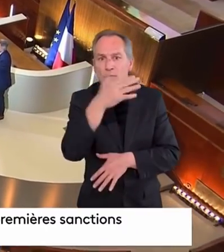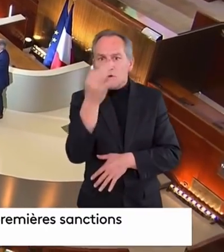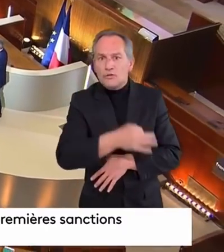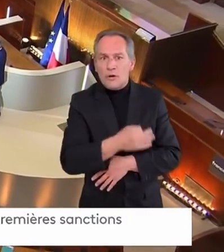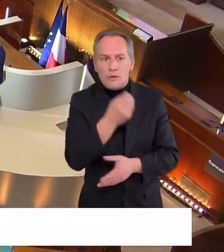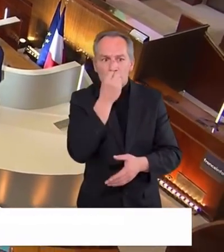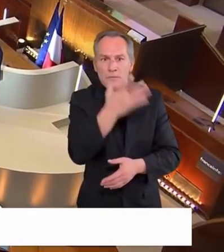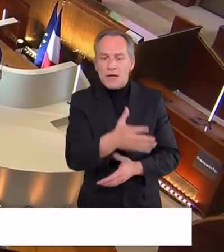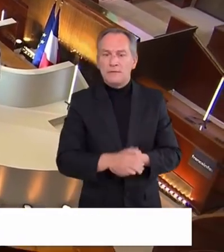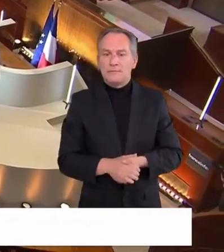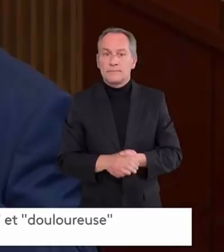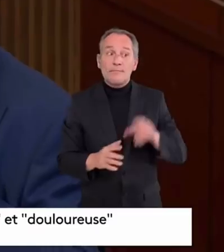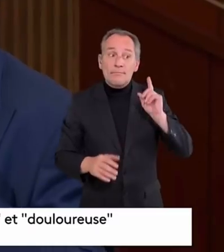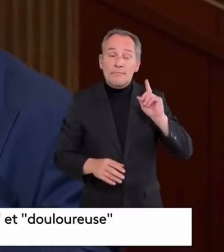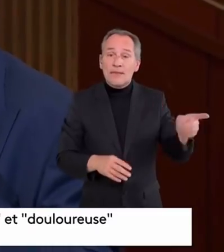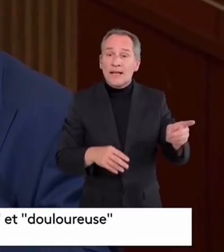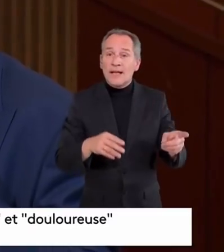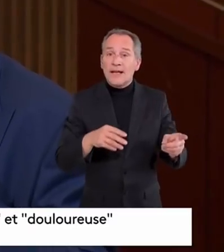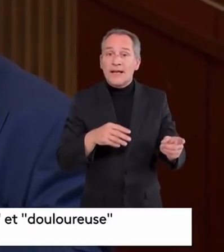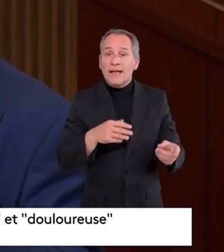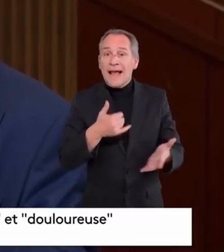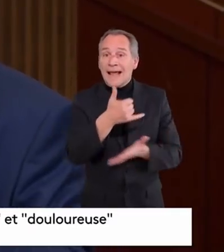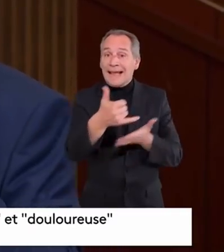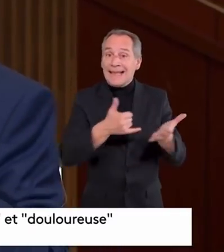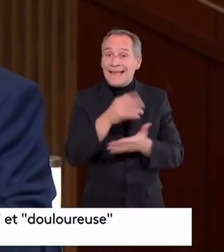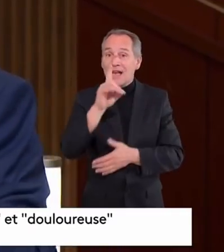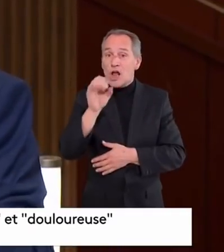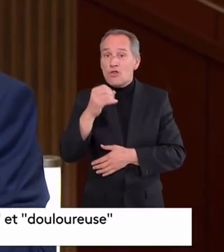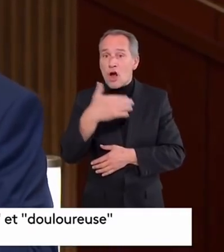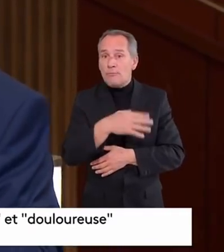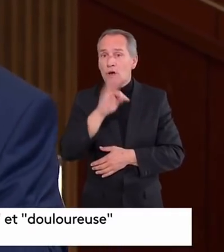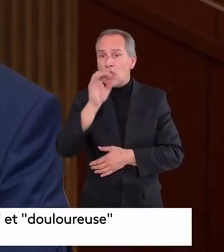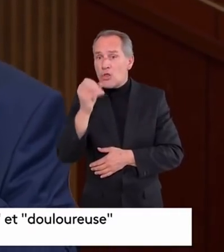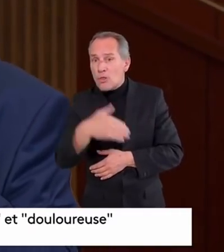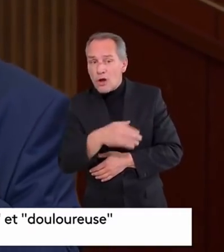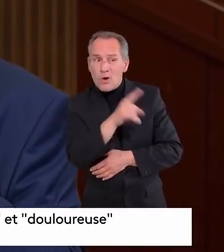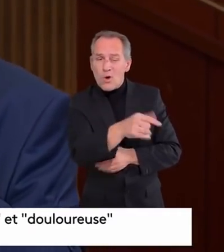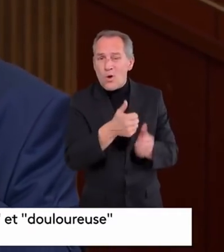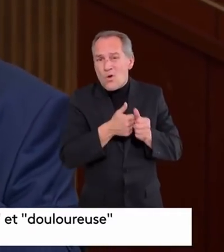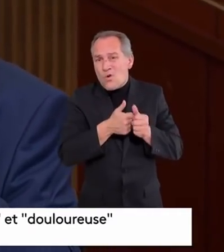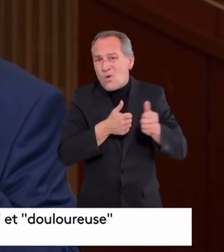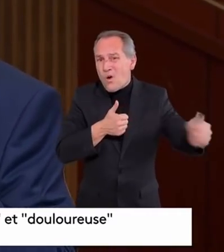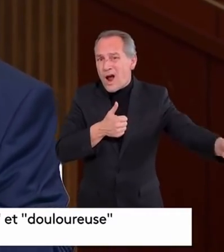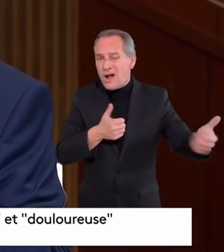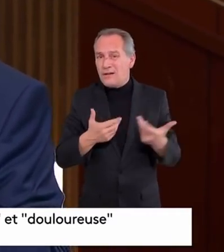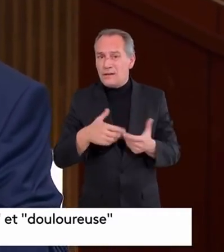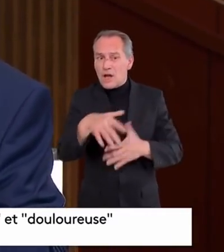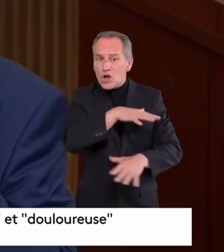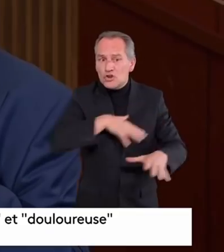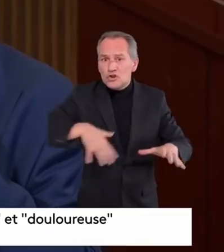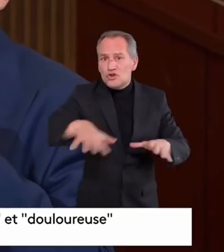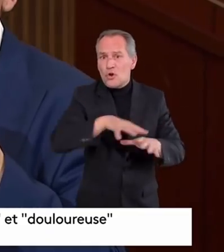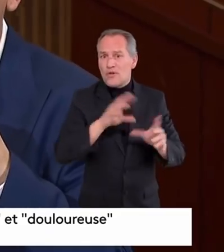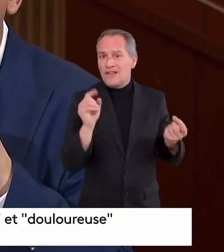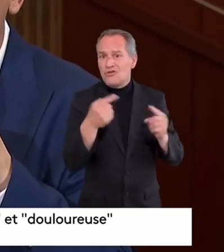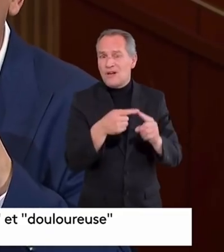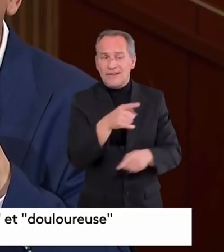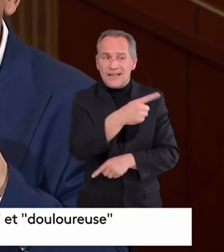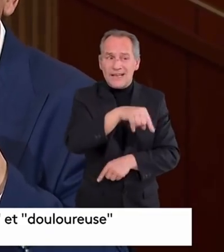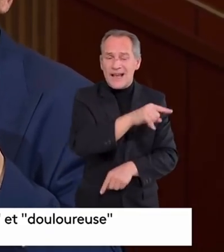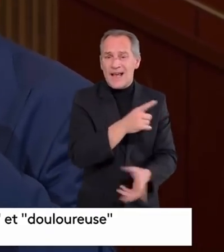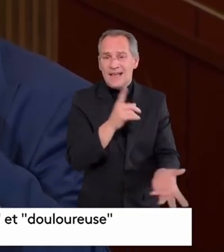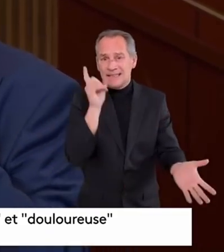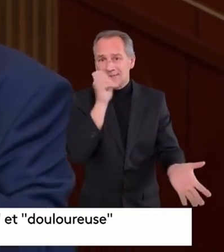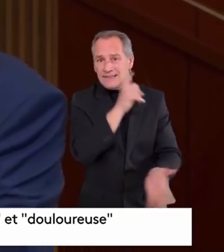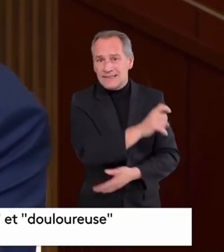grandes. Éloignés de la métropole et dans des zones géographiques où, justement, ils ne peuvent pas